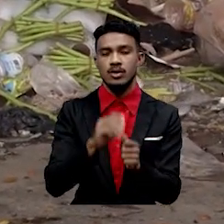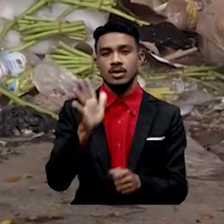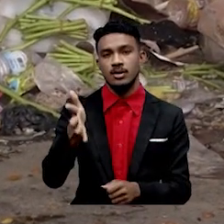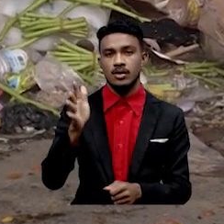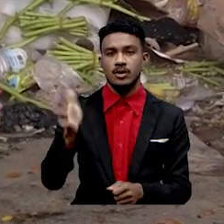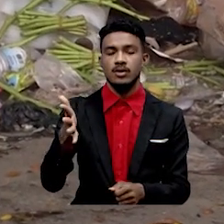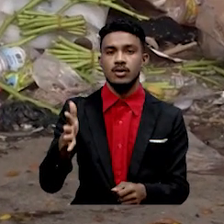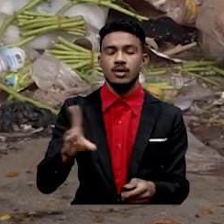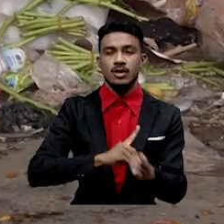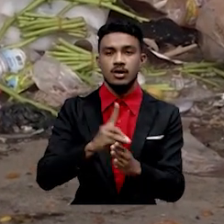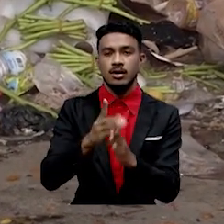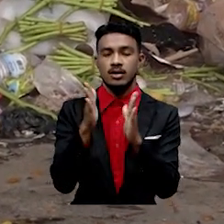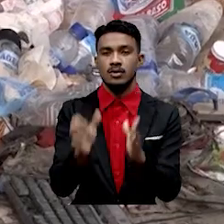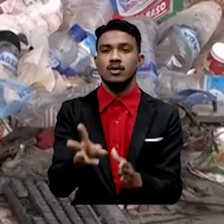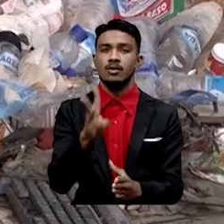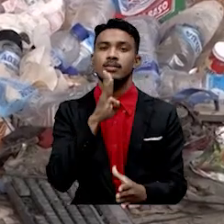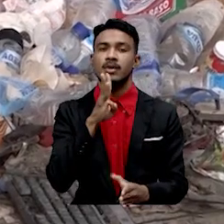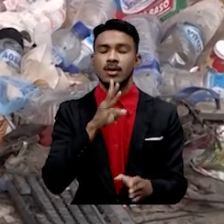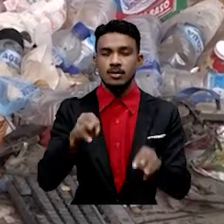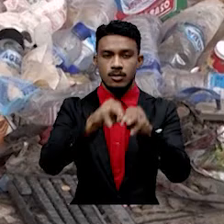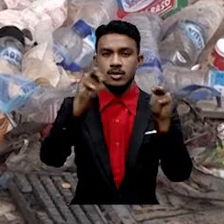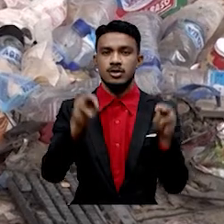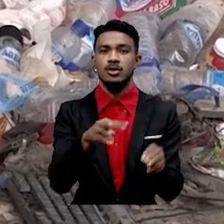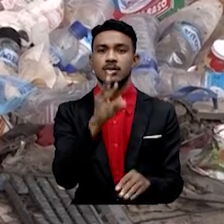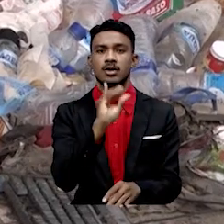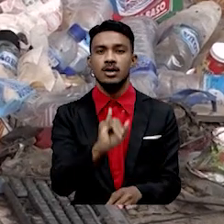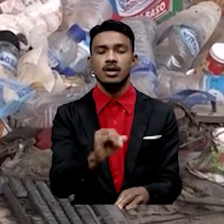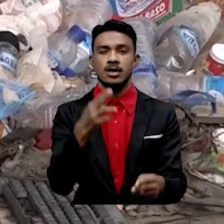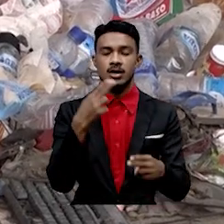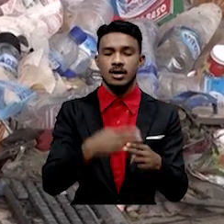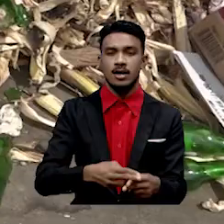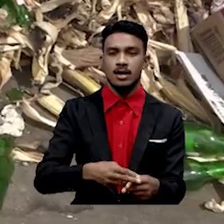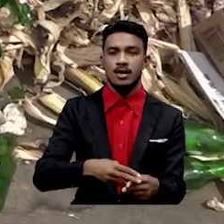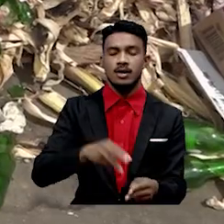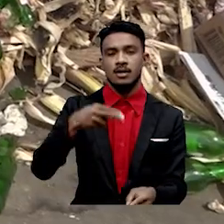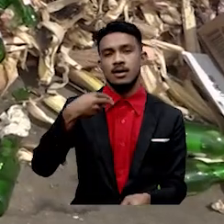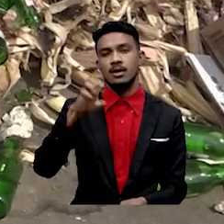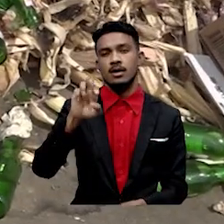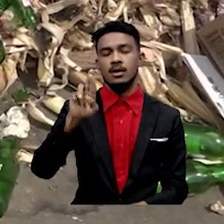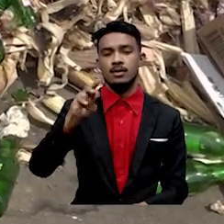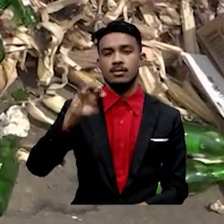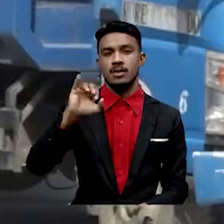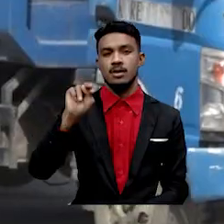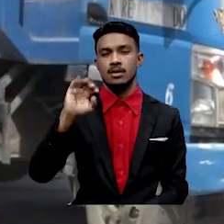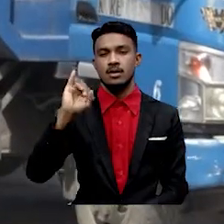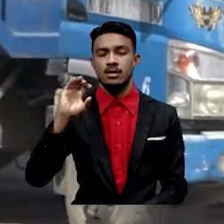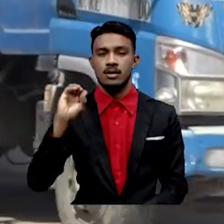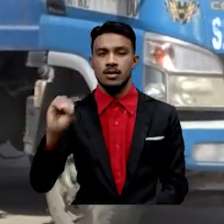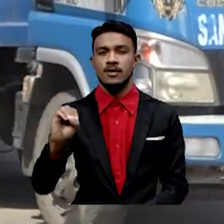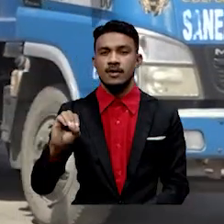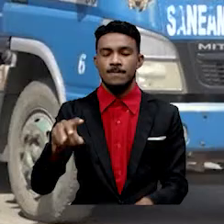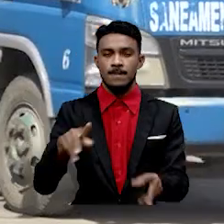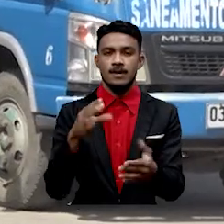agua saneamento no ambiente municipio Dili, Erminio Muniz Ribeiro Hateten, recurso no equipamento sirane la